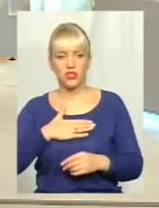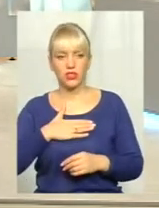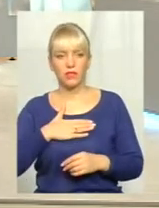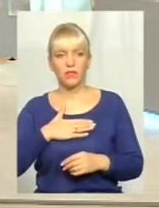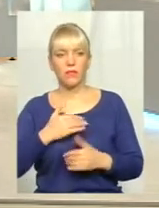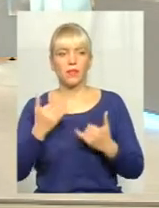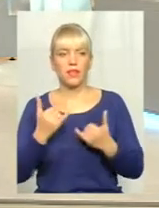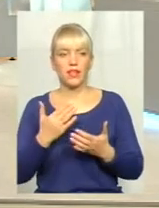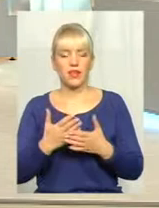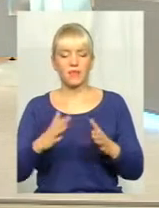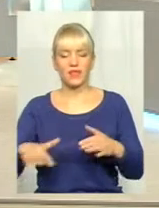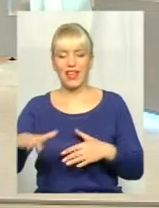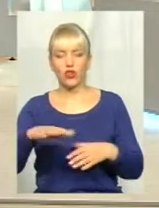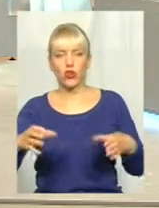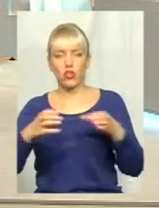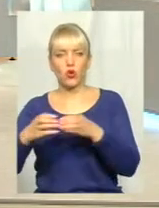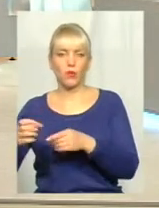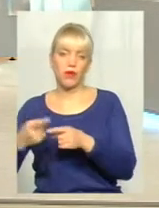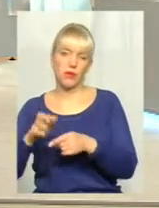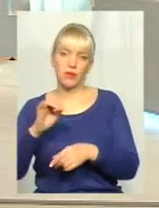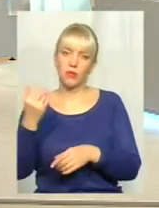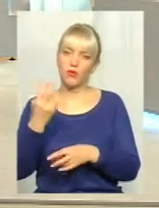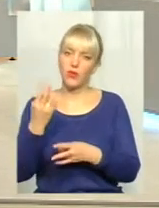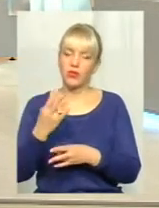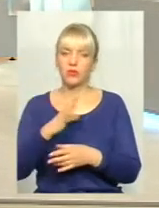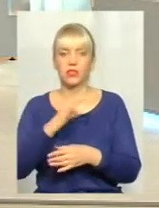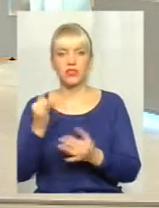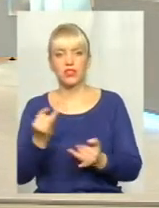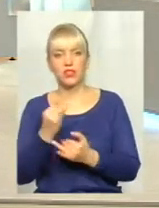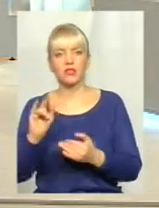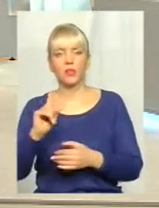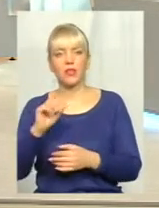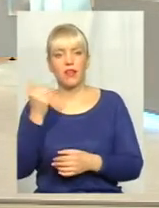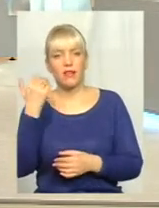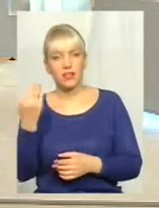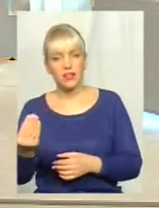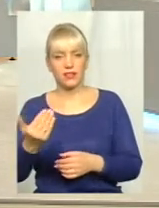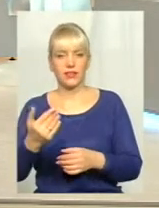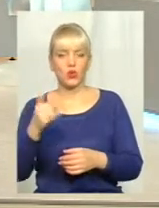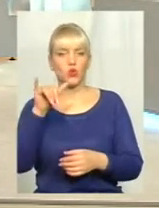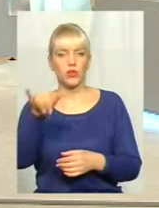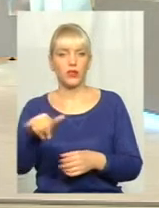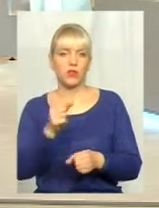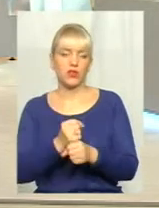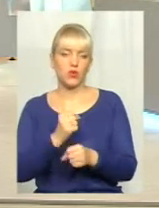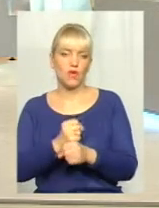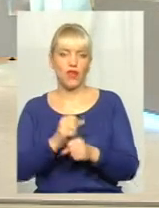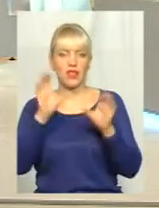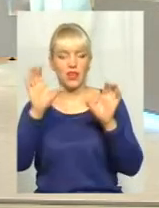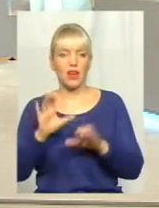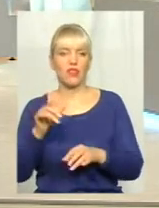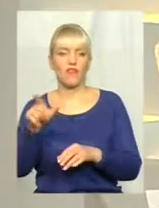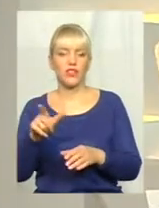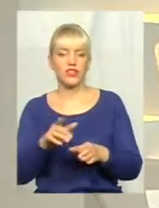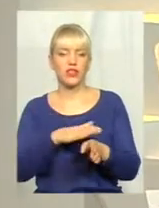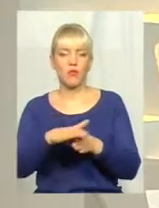об'єднані тергромади, вони ж мали би бути зацікавлені в тому, щоб на їхніх в них працювали легально? Вони ж наповнюють з цього